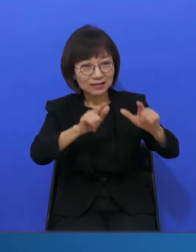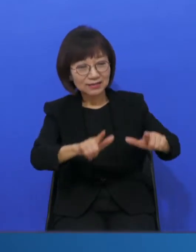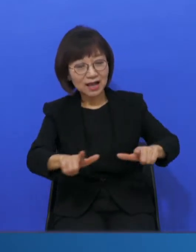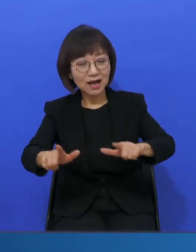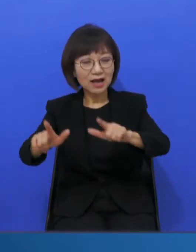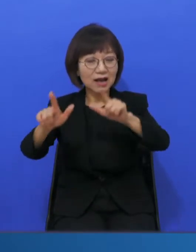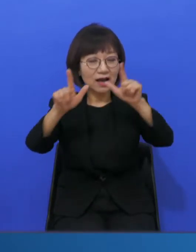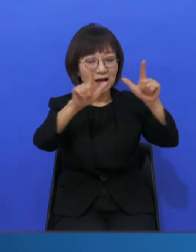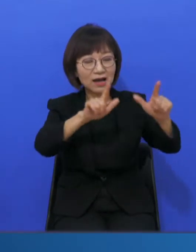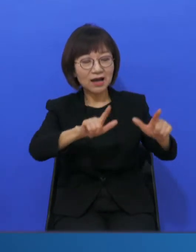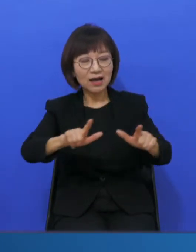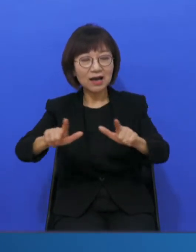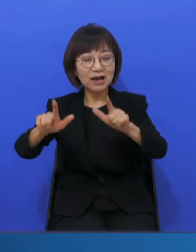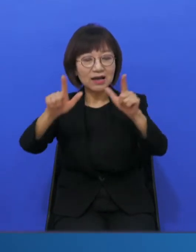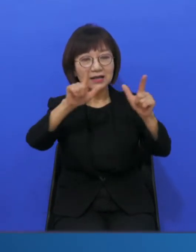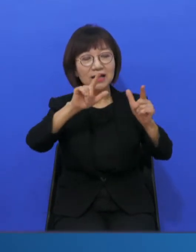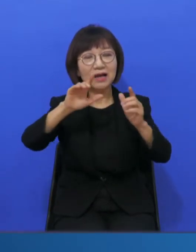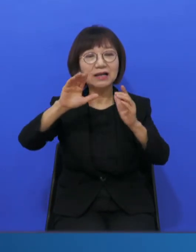세상